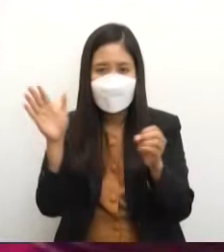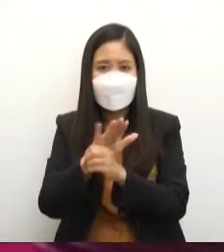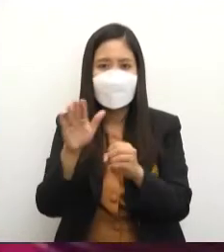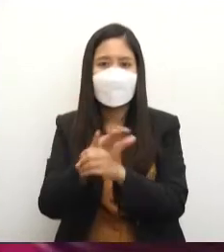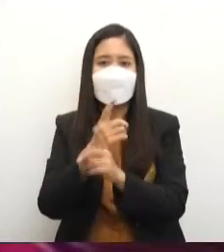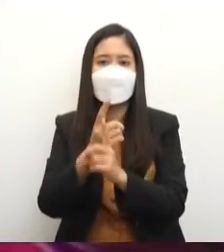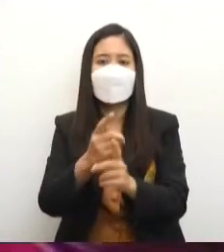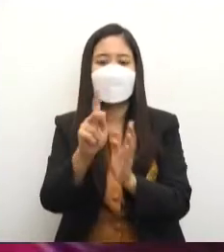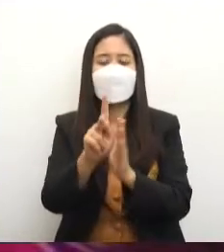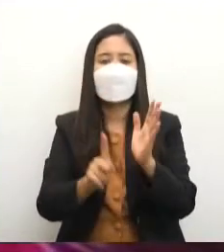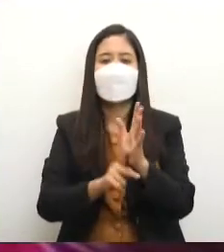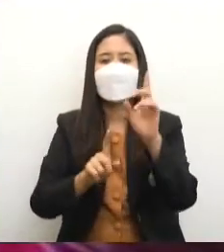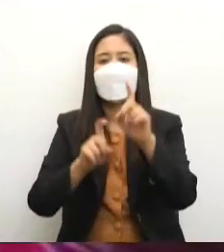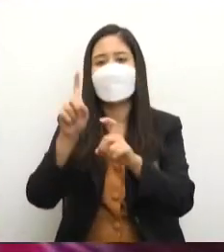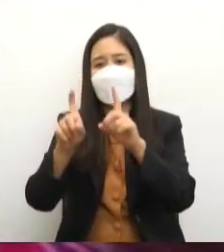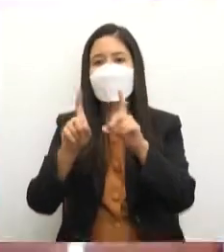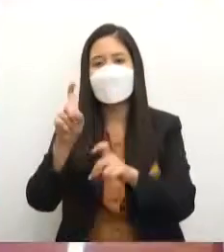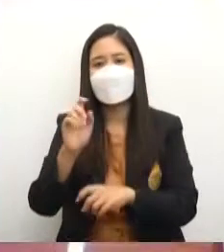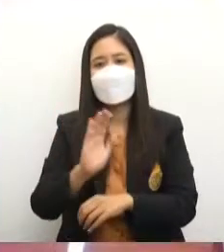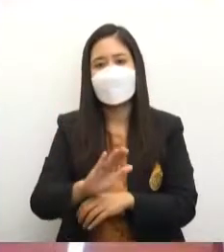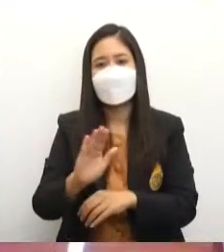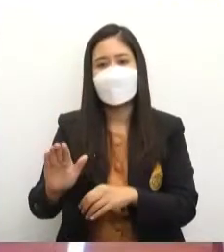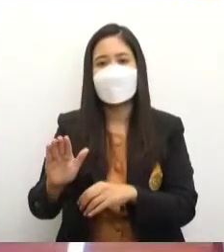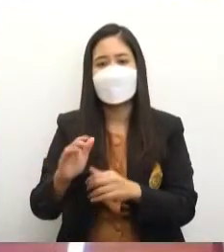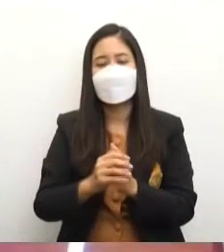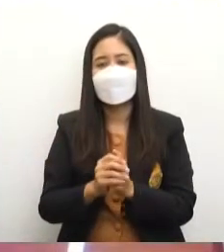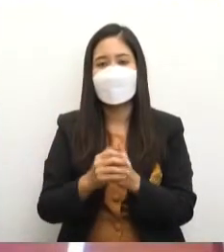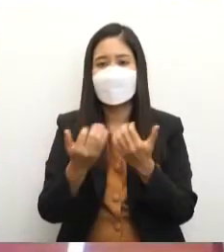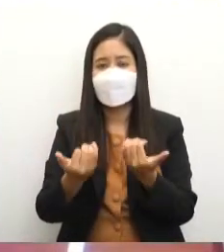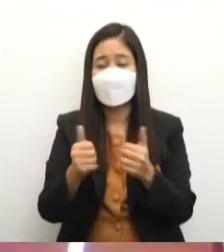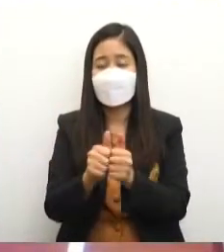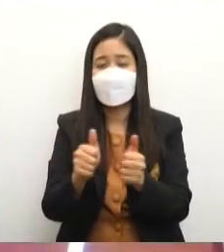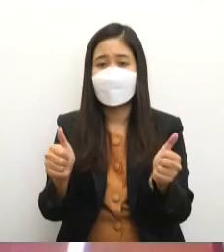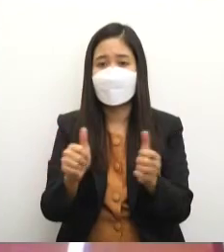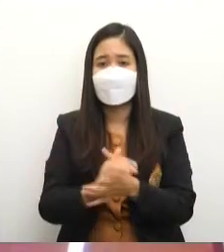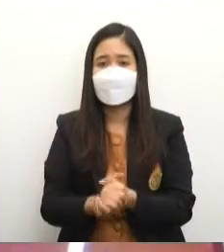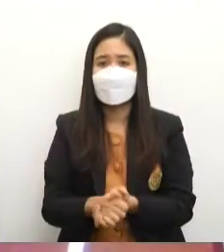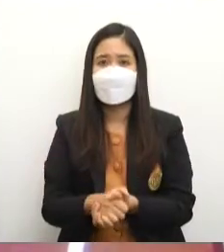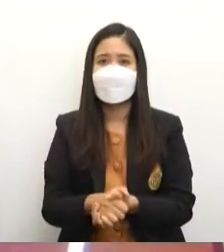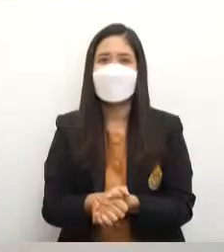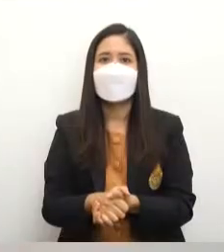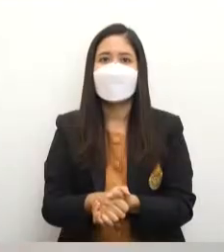ก็เป็นการเด็กได้เพิ่มพูนความรู้ไม่ได้ตกหล่นตรงไหนไปค่ะก็เป็นสิ่งที่ดีค่ะ